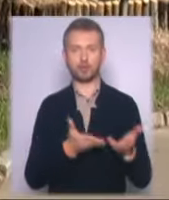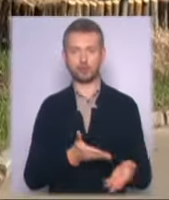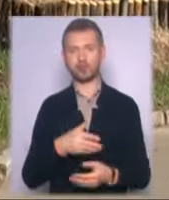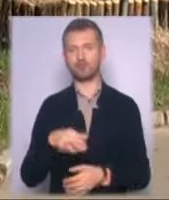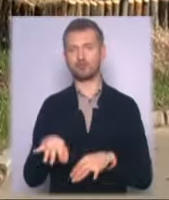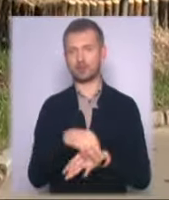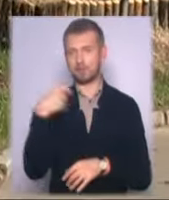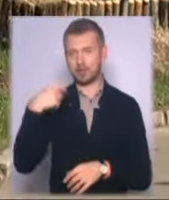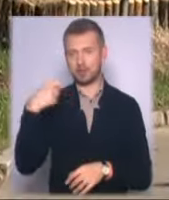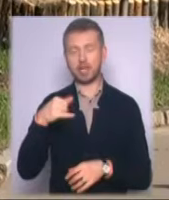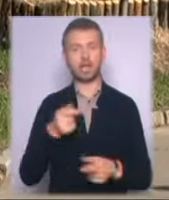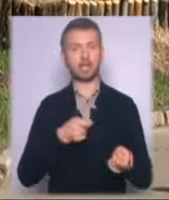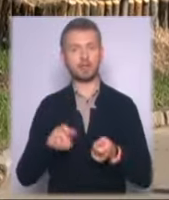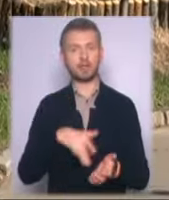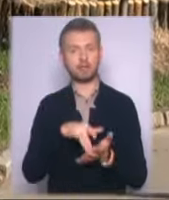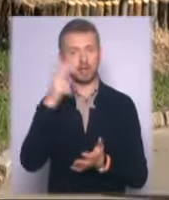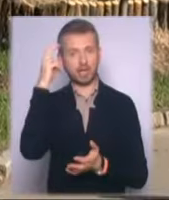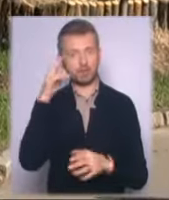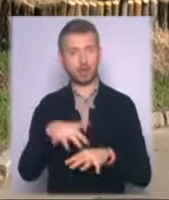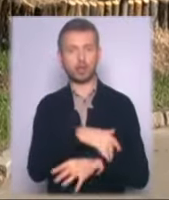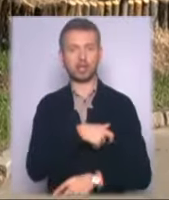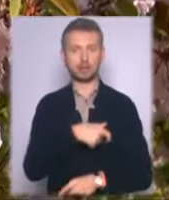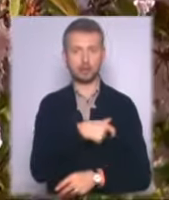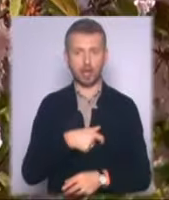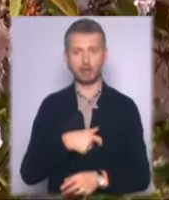та керівництво міста Києва, народні депутати, обранці